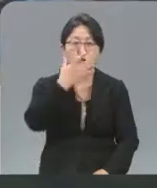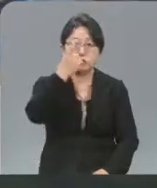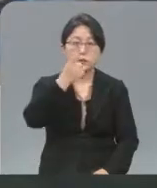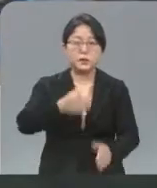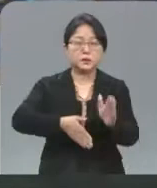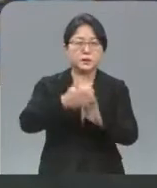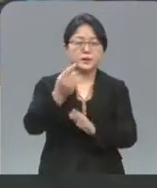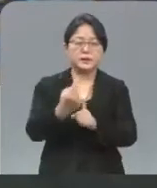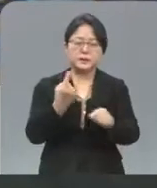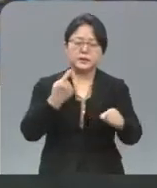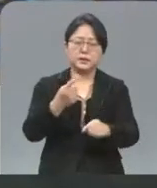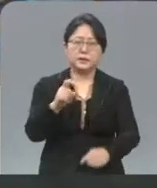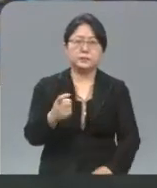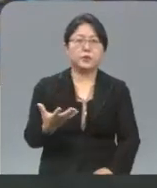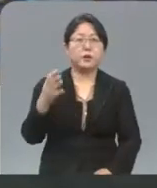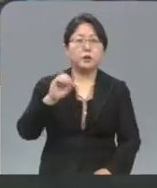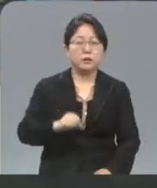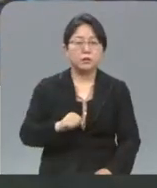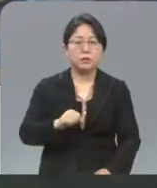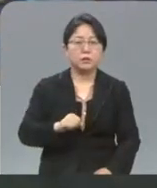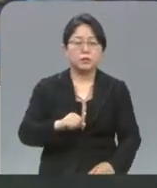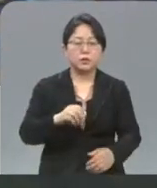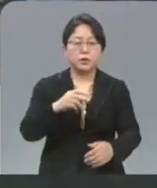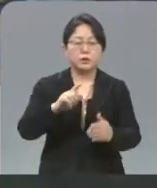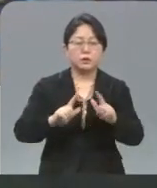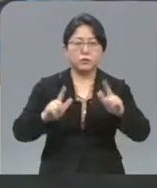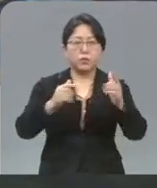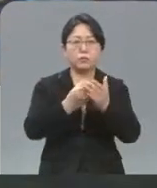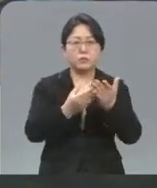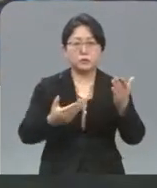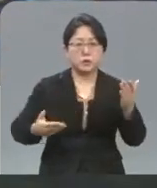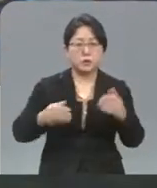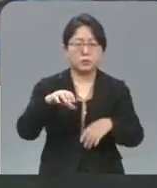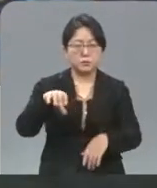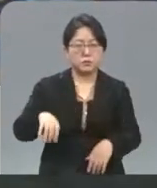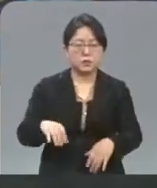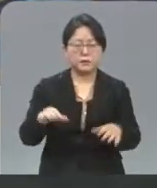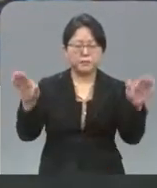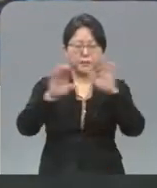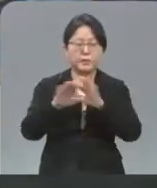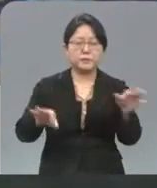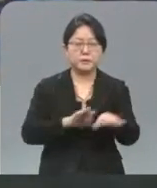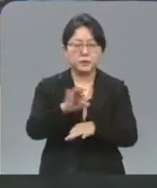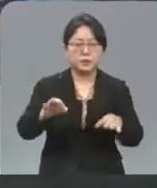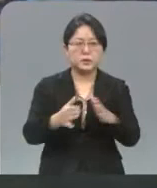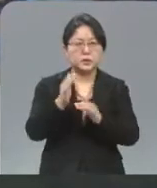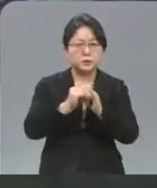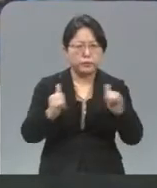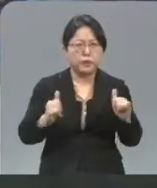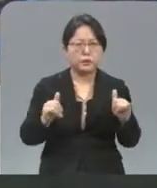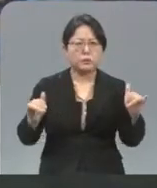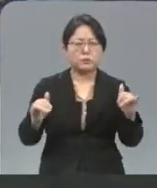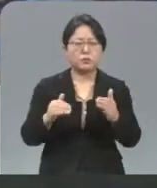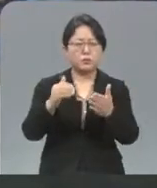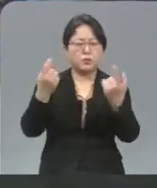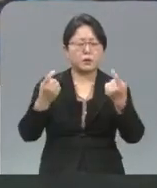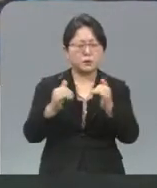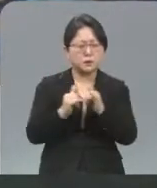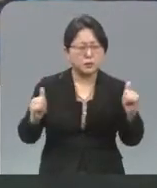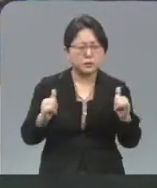순천시가 지난해 11억 원을 들여 동천변에 문을 연 야시장이 시민과 관광객들로부터 외면당하고